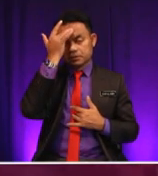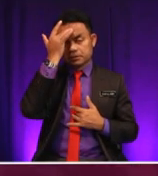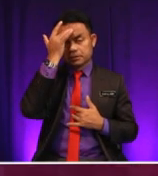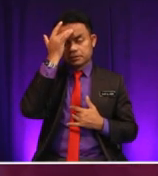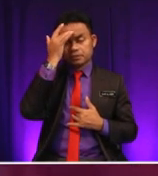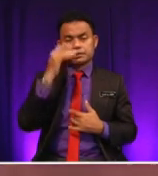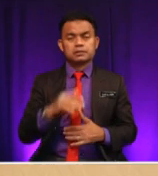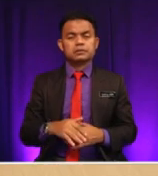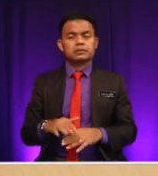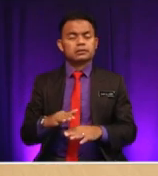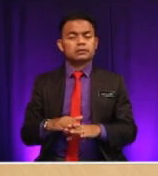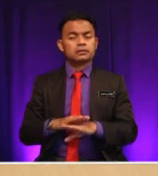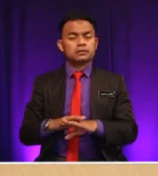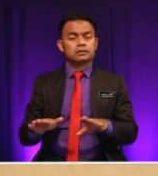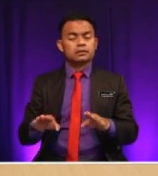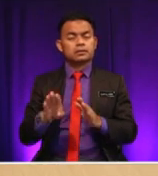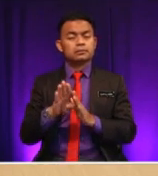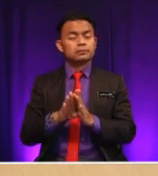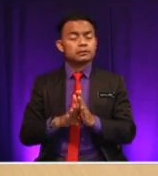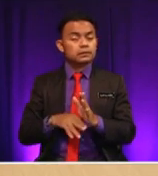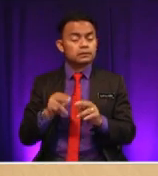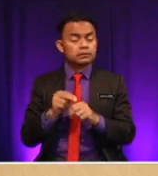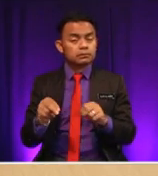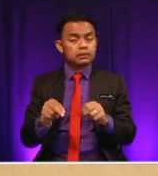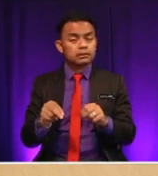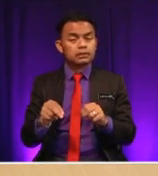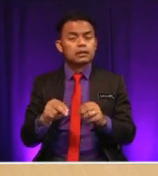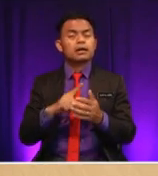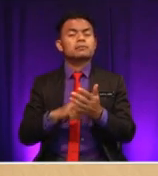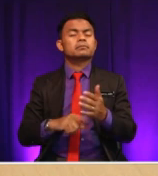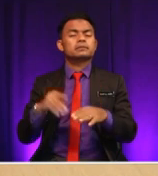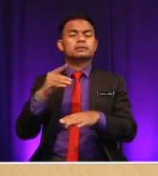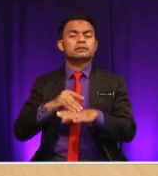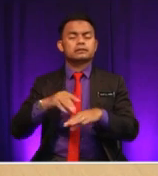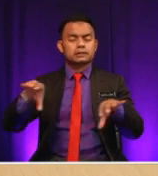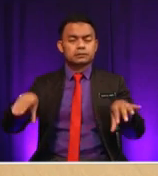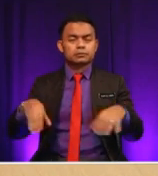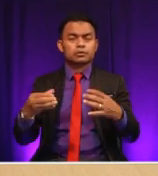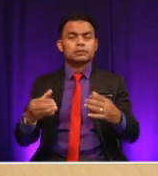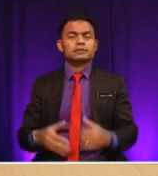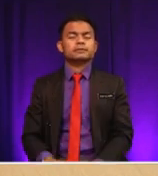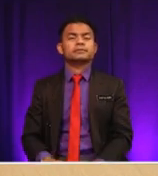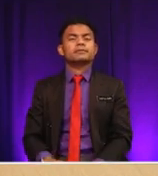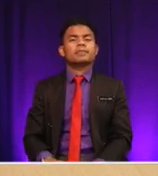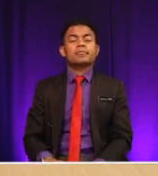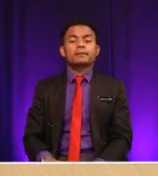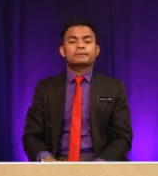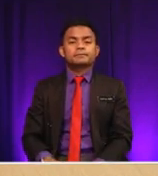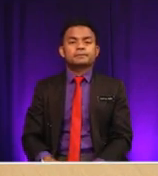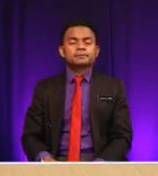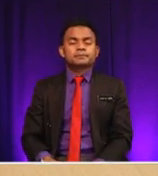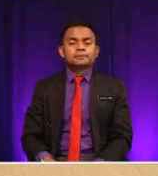tidak bernikmat apa dibuat Oke sekali lagi